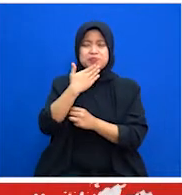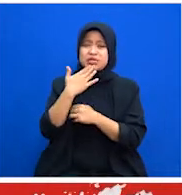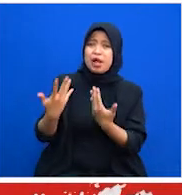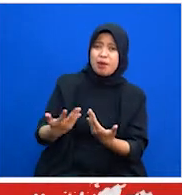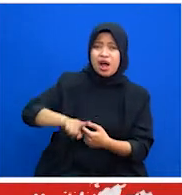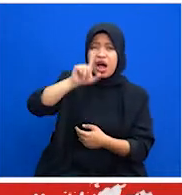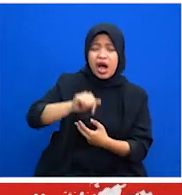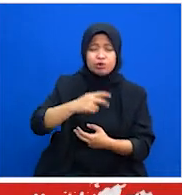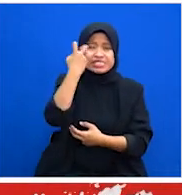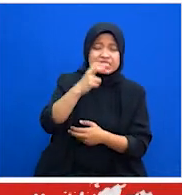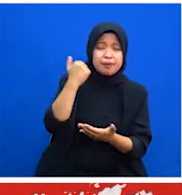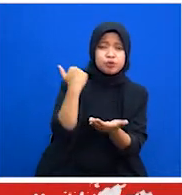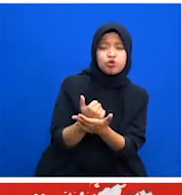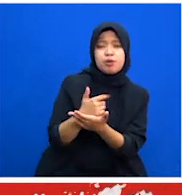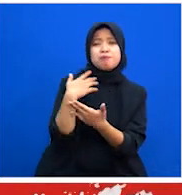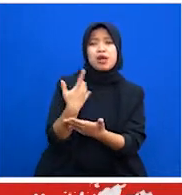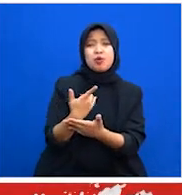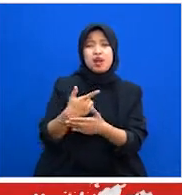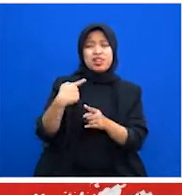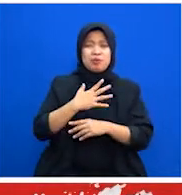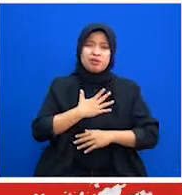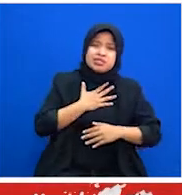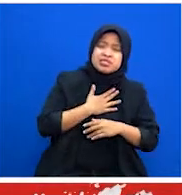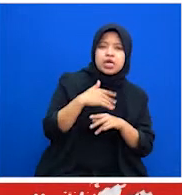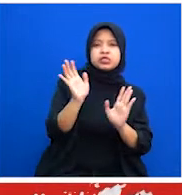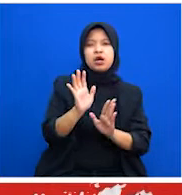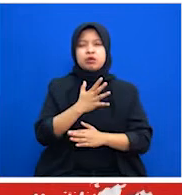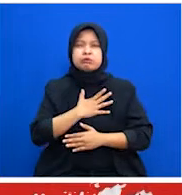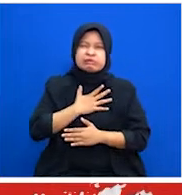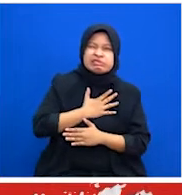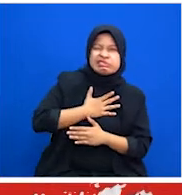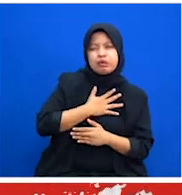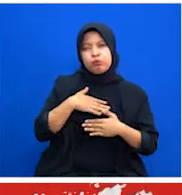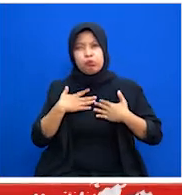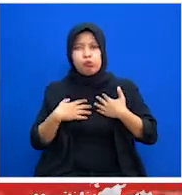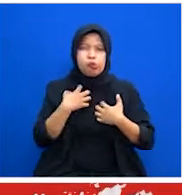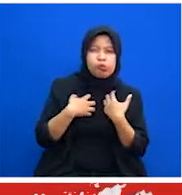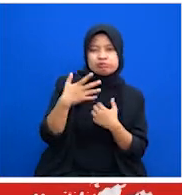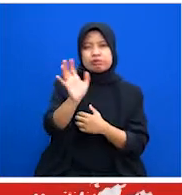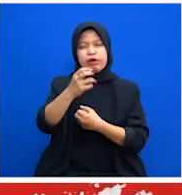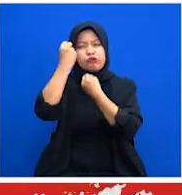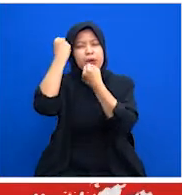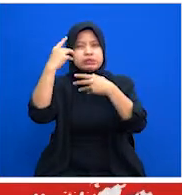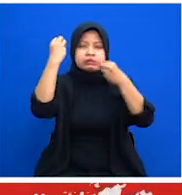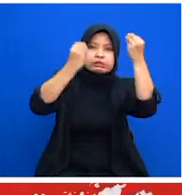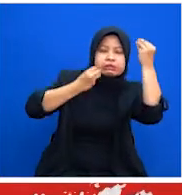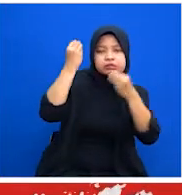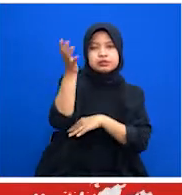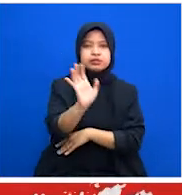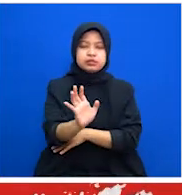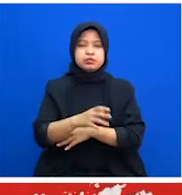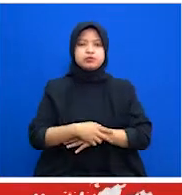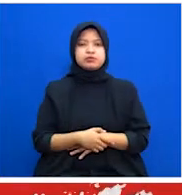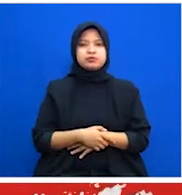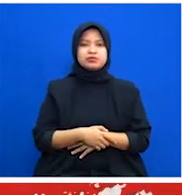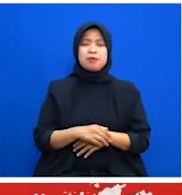harus ada yang ngecek kebenarannya agar nggak nambah resah gundah dan gelisah kecarut marutan informasi pandemi hari ini